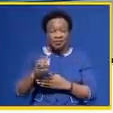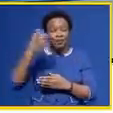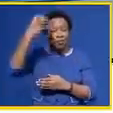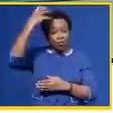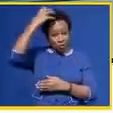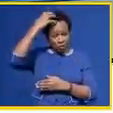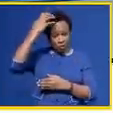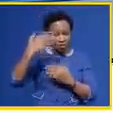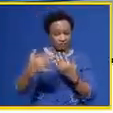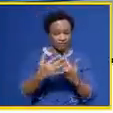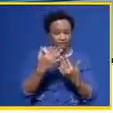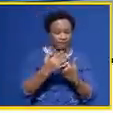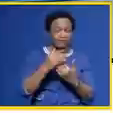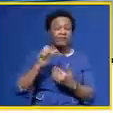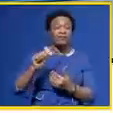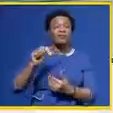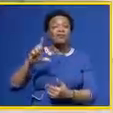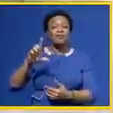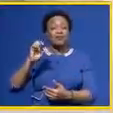kama anavyotueleza Alisa.